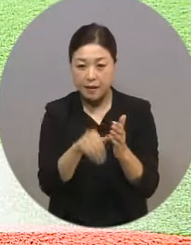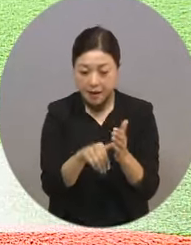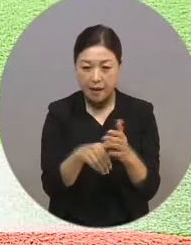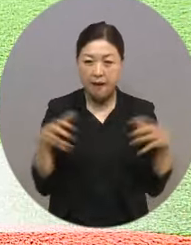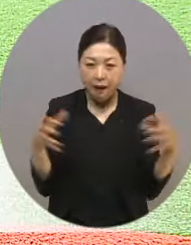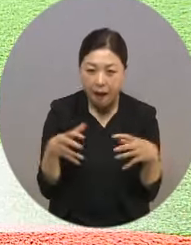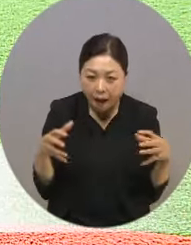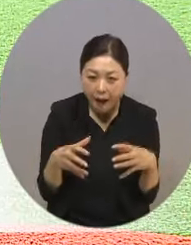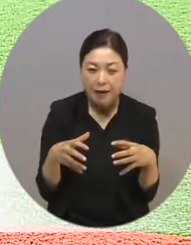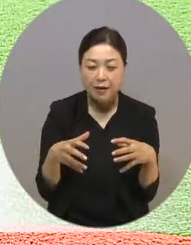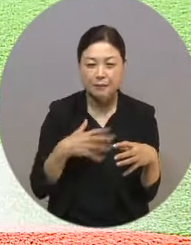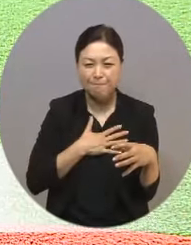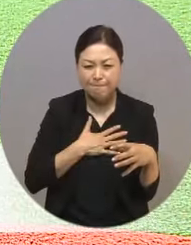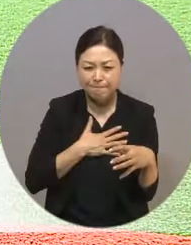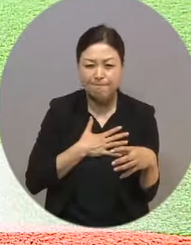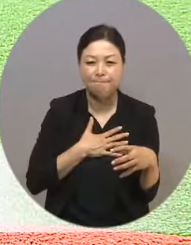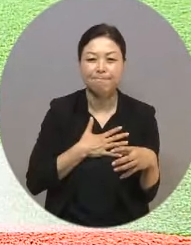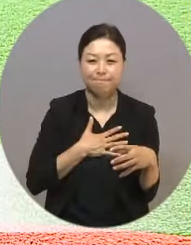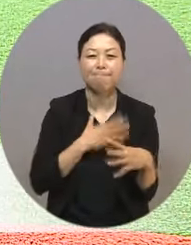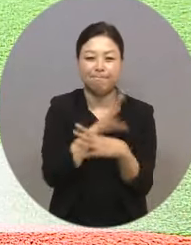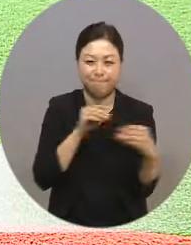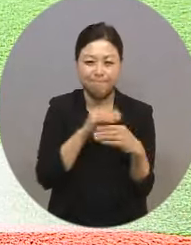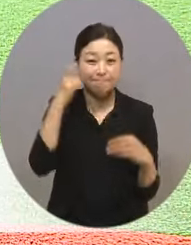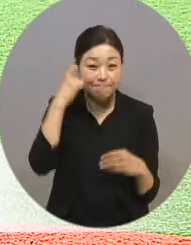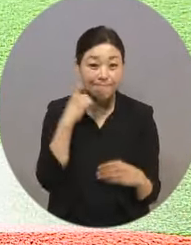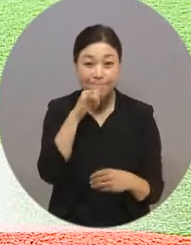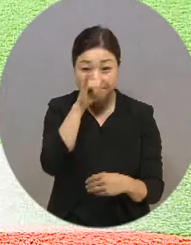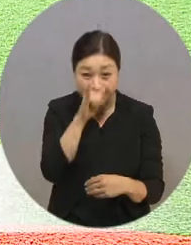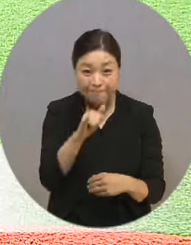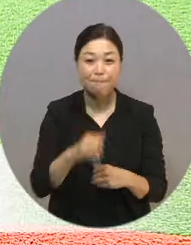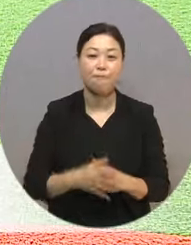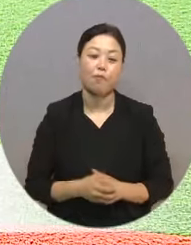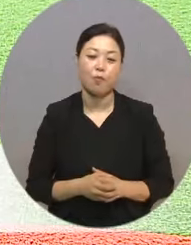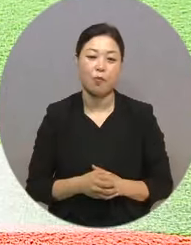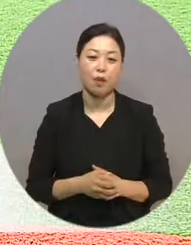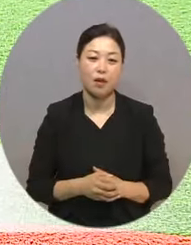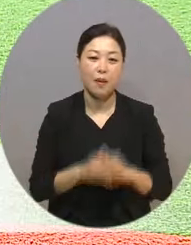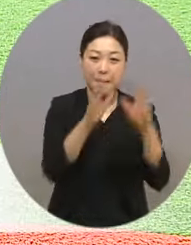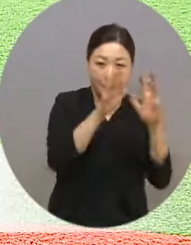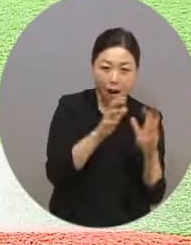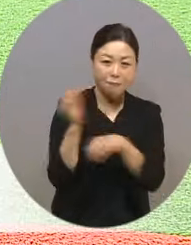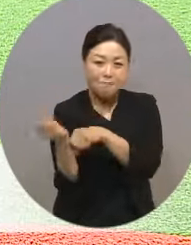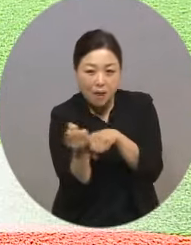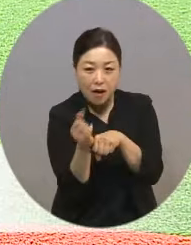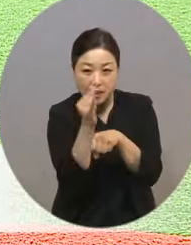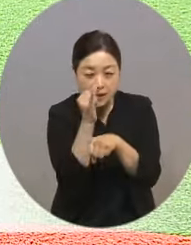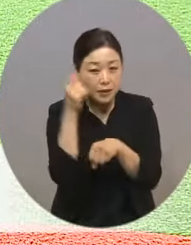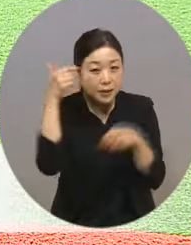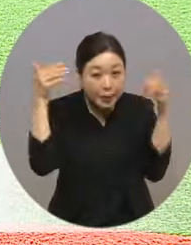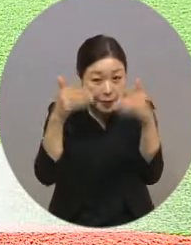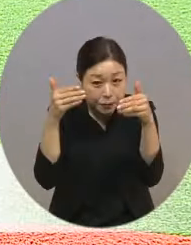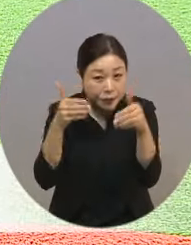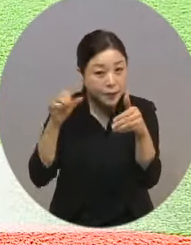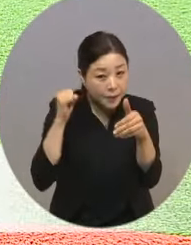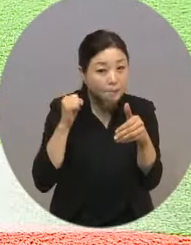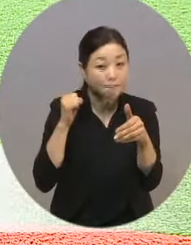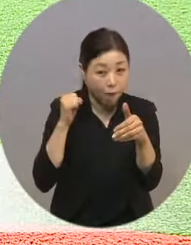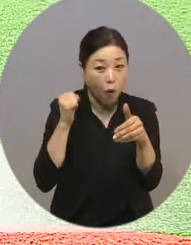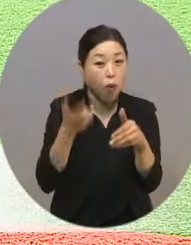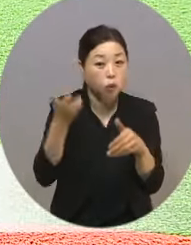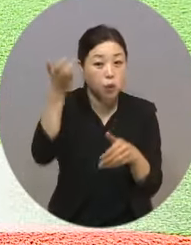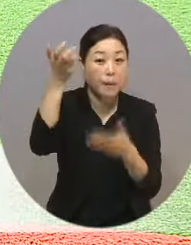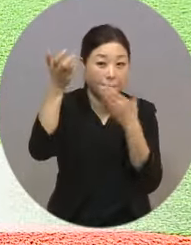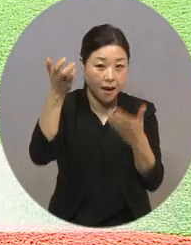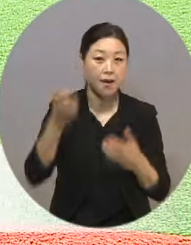그 단체 소속감 이런 부분도 길러지고 아무래도 수비와 타격을 하다 보니까 집중력 능력도